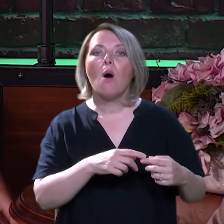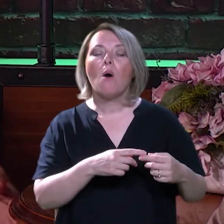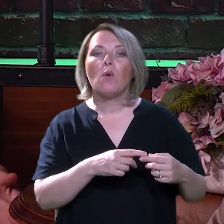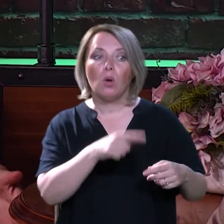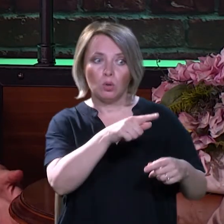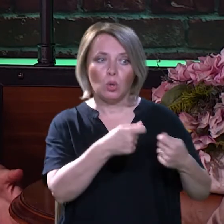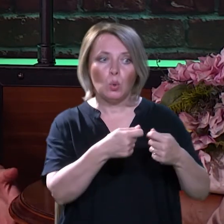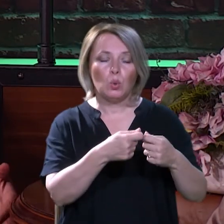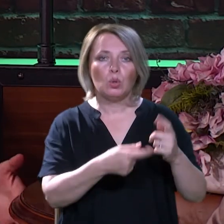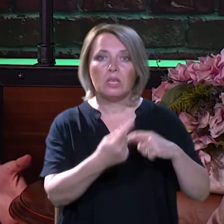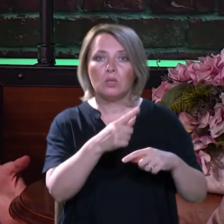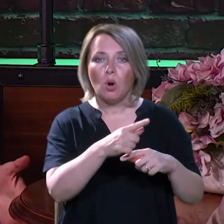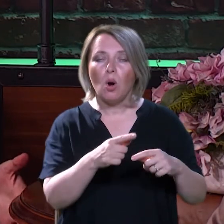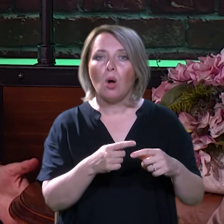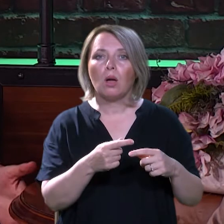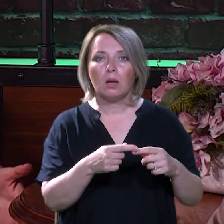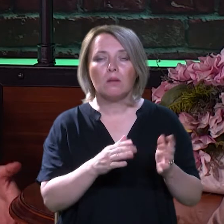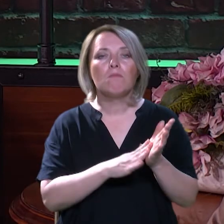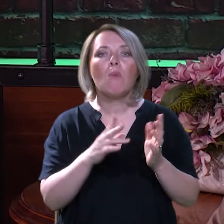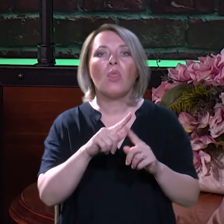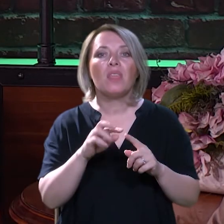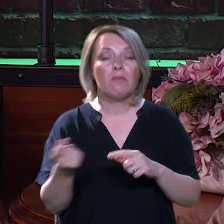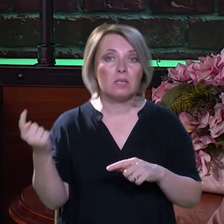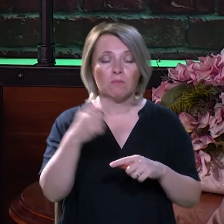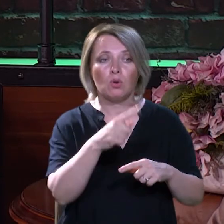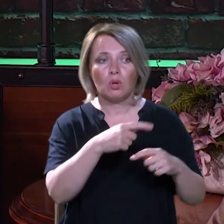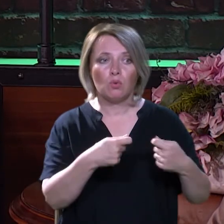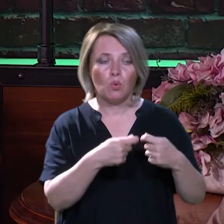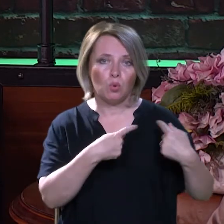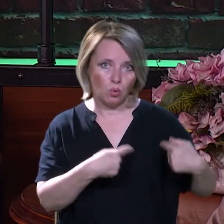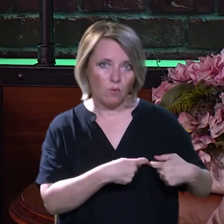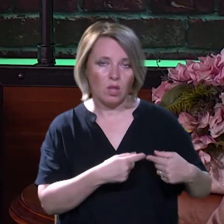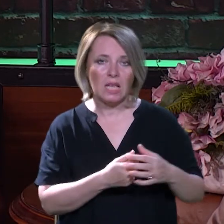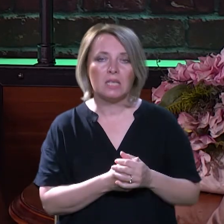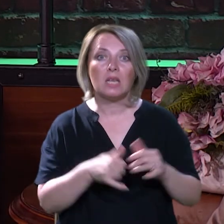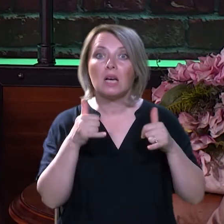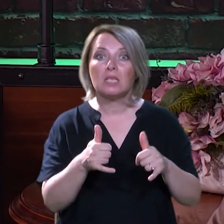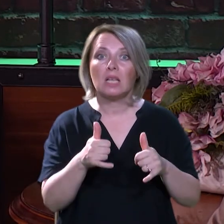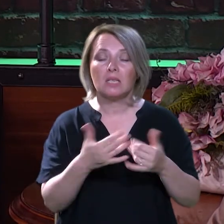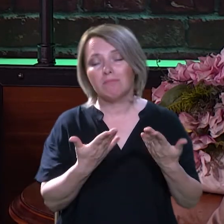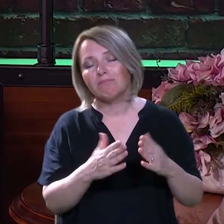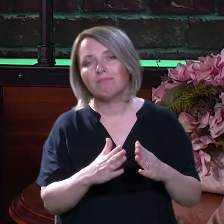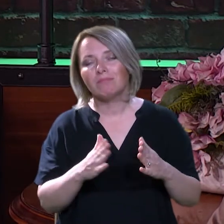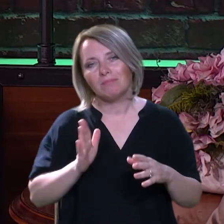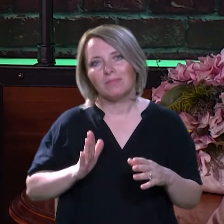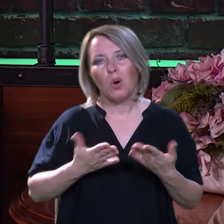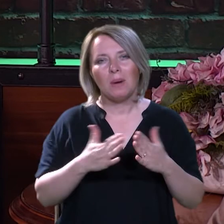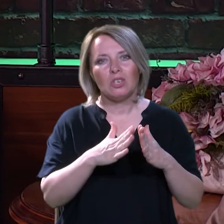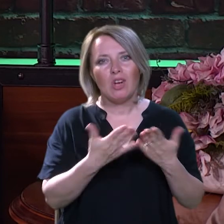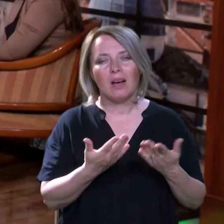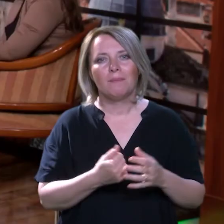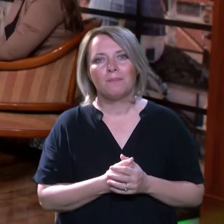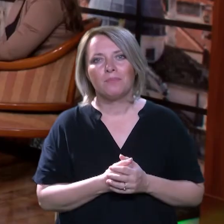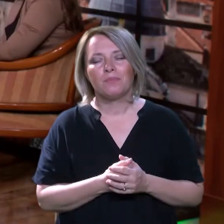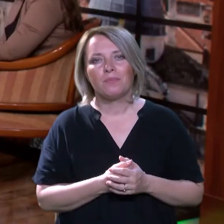Lukernice i iz tog nekako motiva sam došla, a zapravo sada sam se nekako, ajmo reći, udomaćila tu kao da